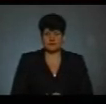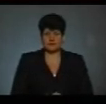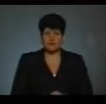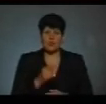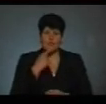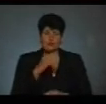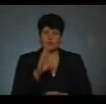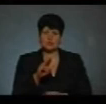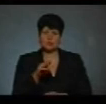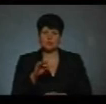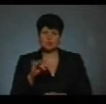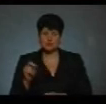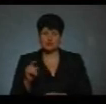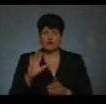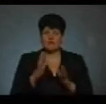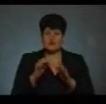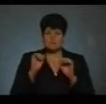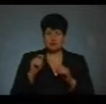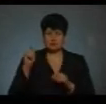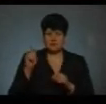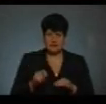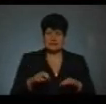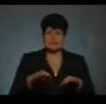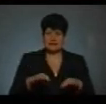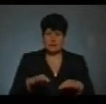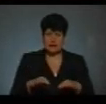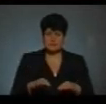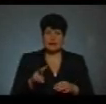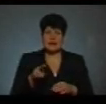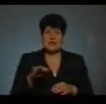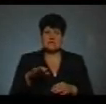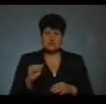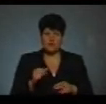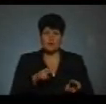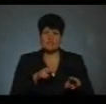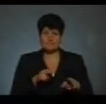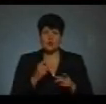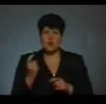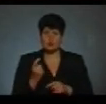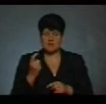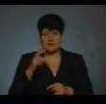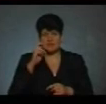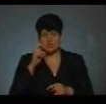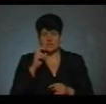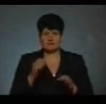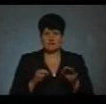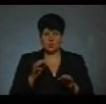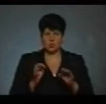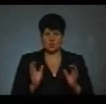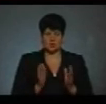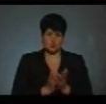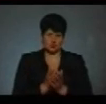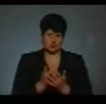словами Володимира Труша, до лісу можуть в'їжджати транспортні засоби лісового та мисливського господарства, державних природоохоронних служб, а